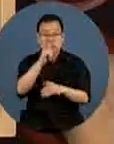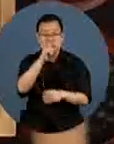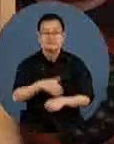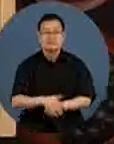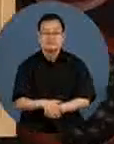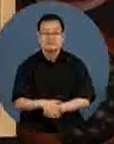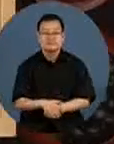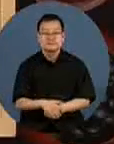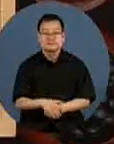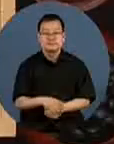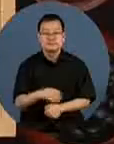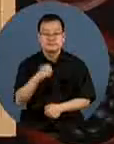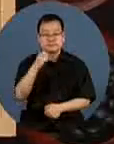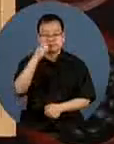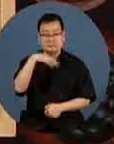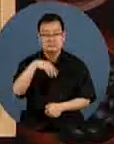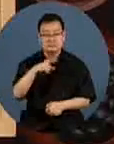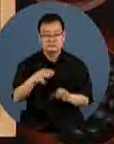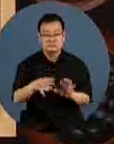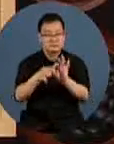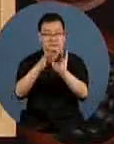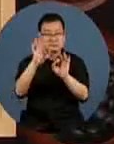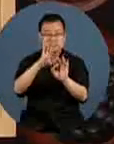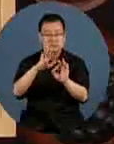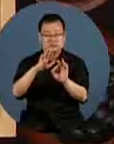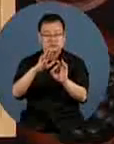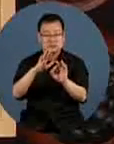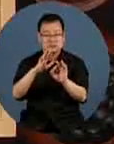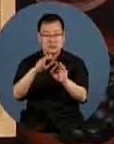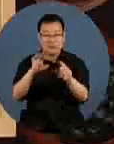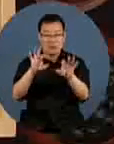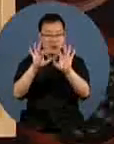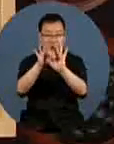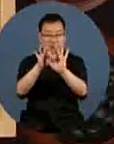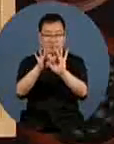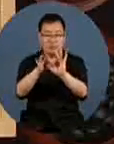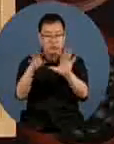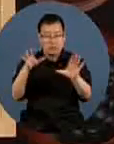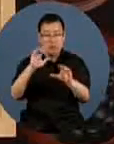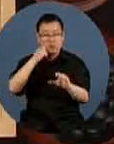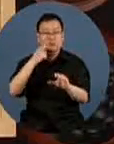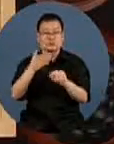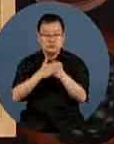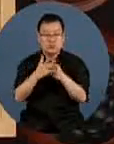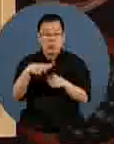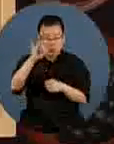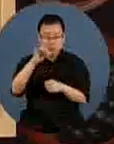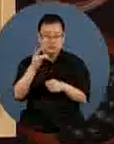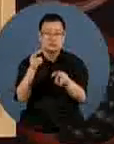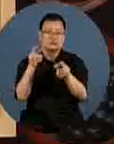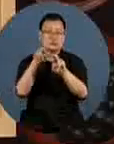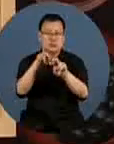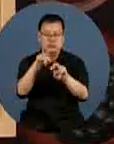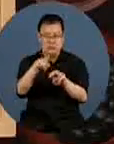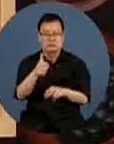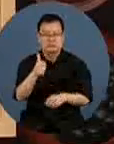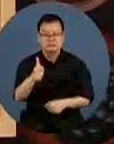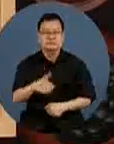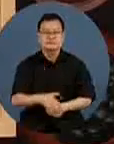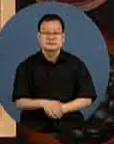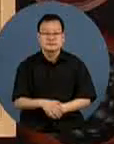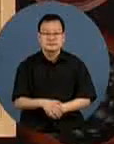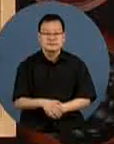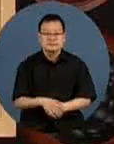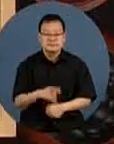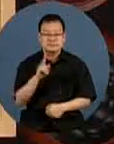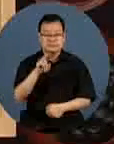있습니다. 그냥 있거나 막는 건 먼저 끊겨서 기분이 나쁘죠. 가기 전에 먼저 끊어두는 수가 좋았습니다.